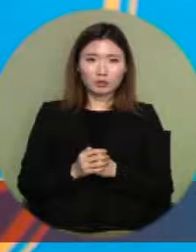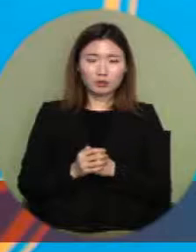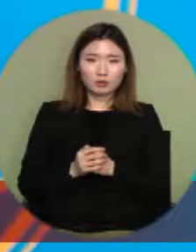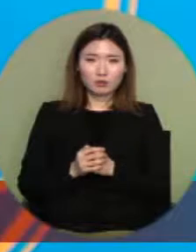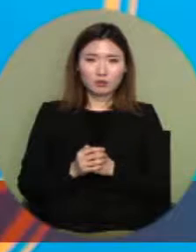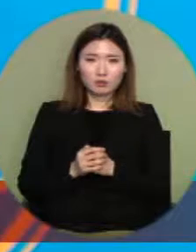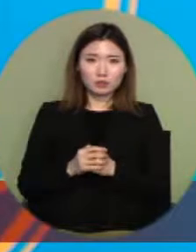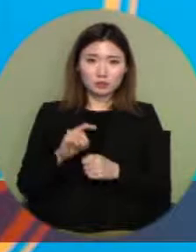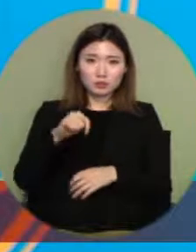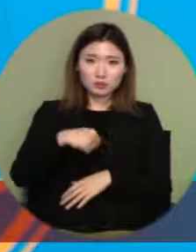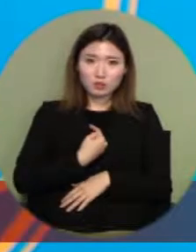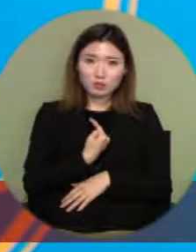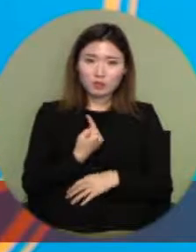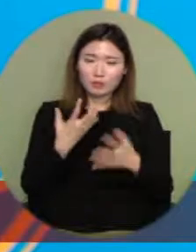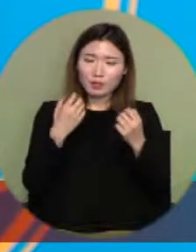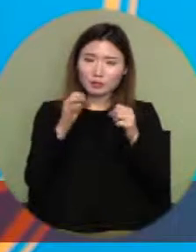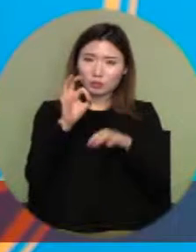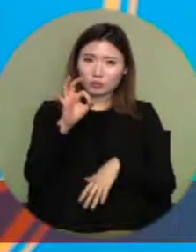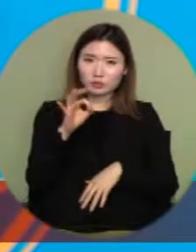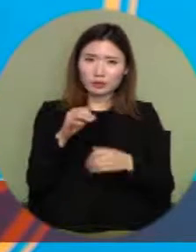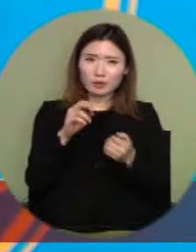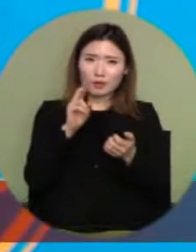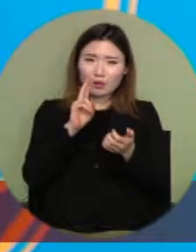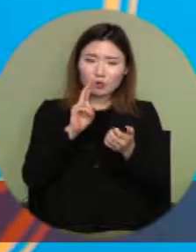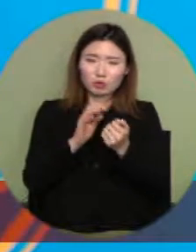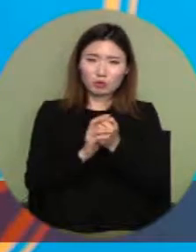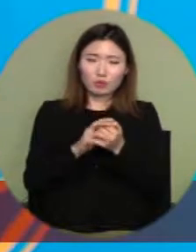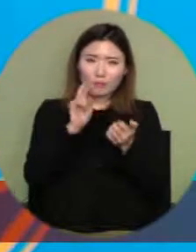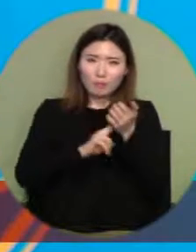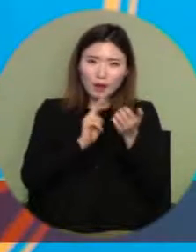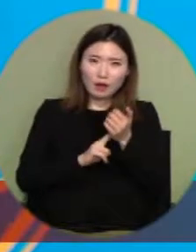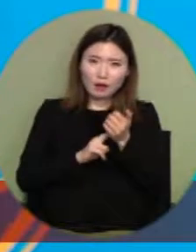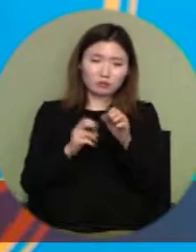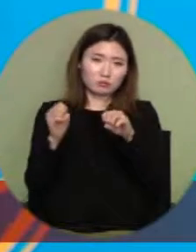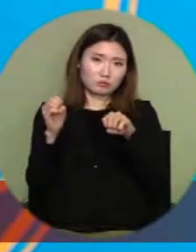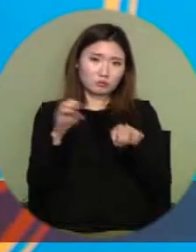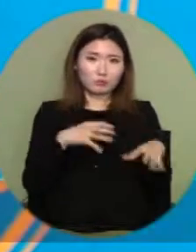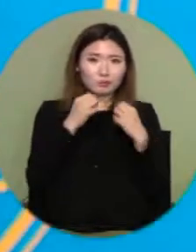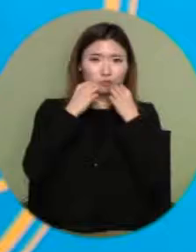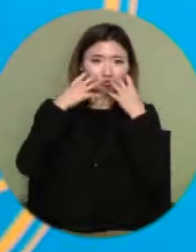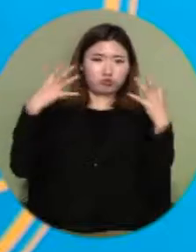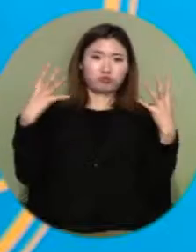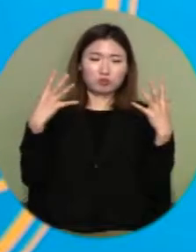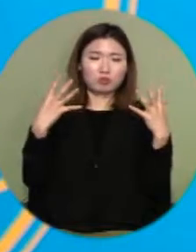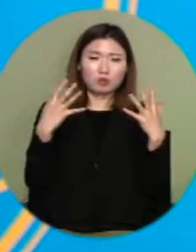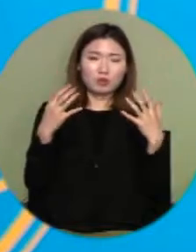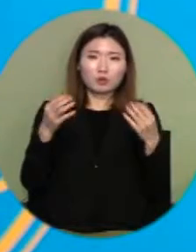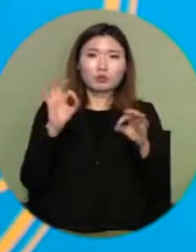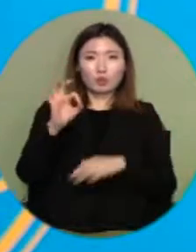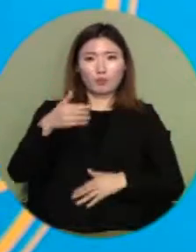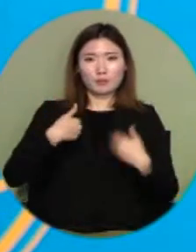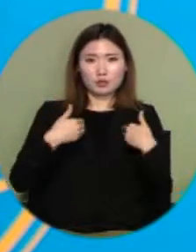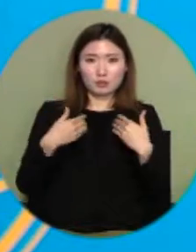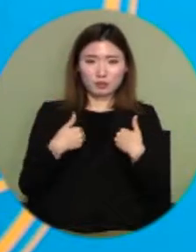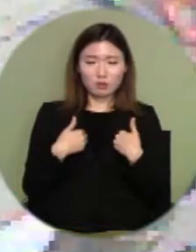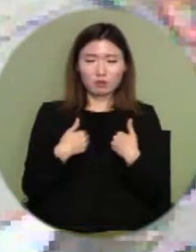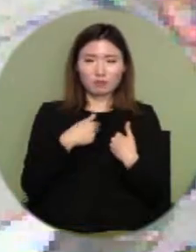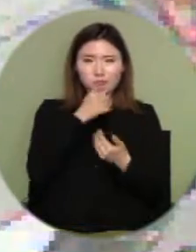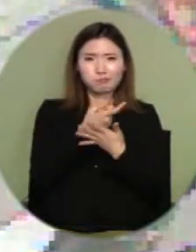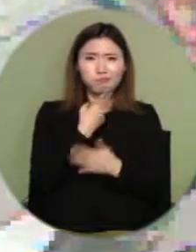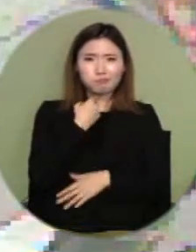도박에 자기가 저 많은 돈을 잃어가지고 돈이 필요해서 이제 그래서 그 이런 범죄를 하게 되었다 이렇게 말을 하고